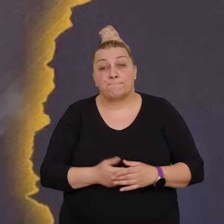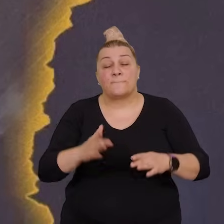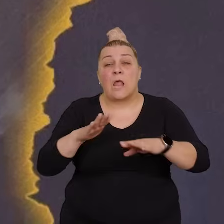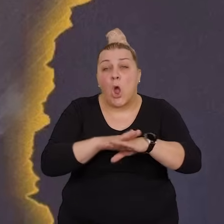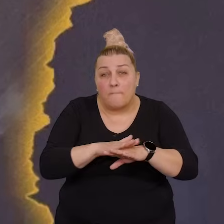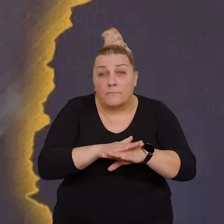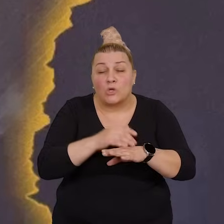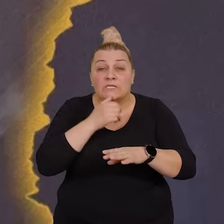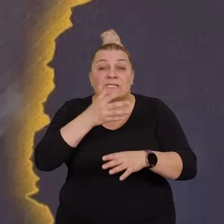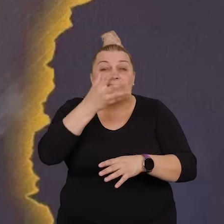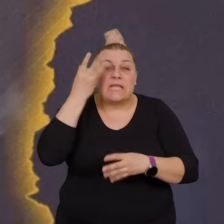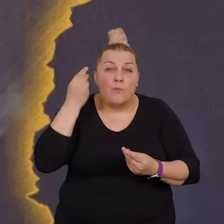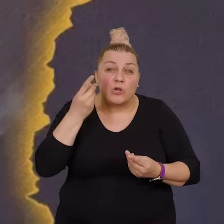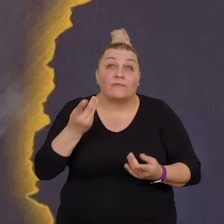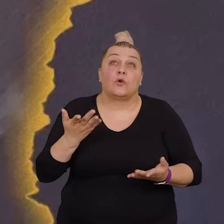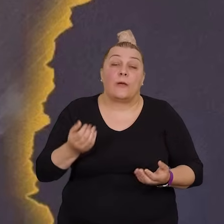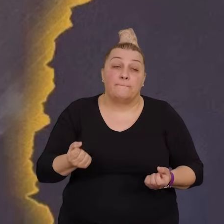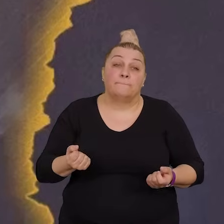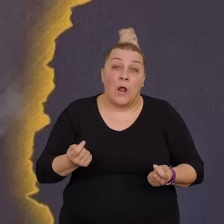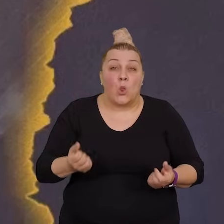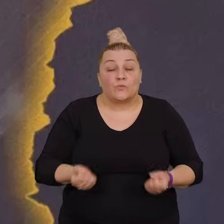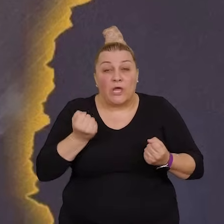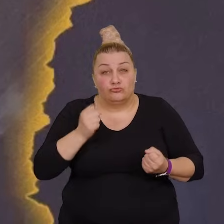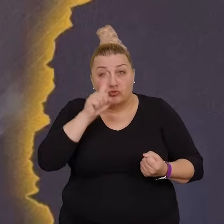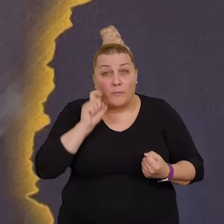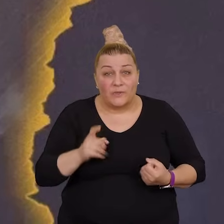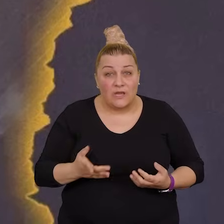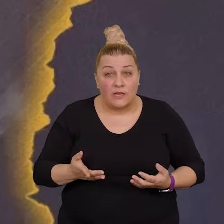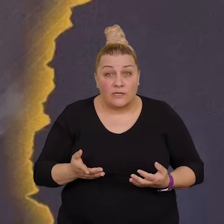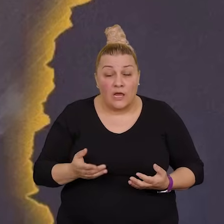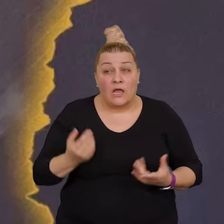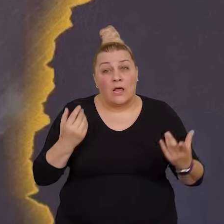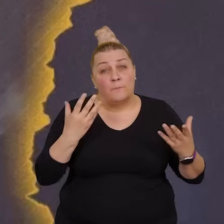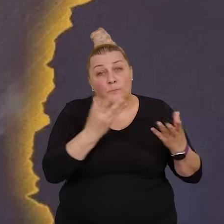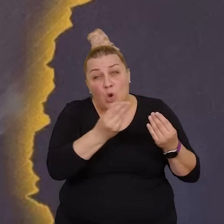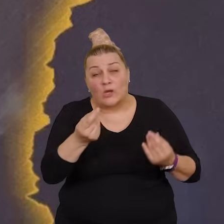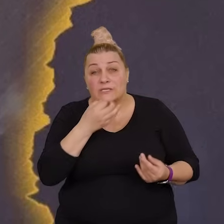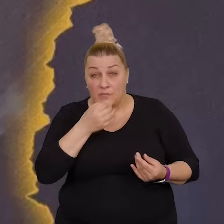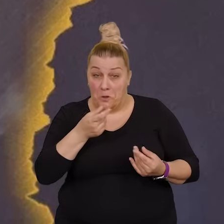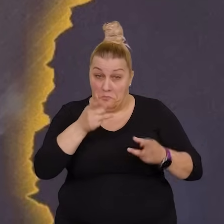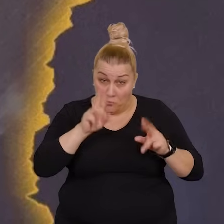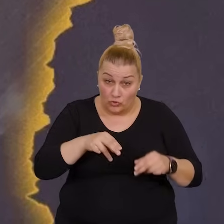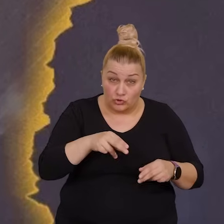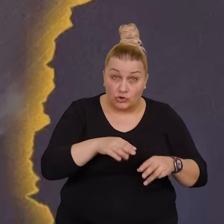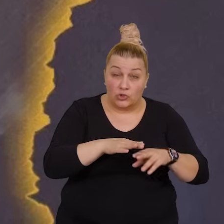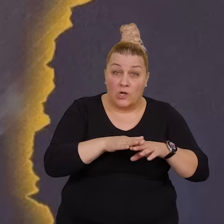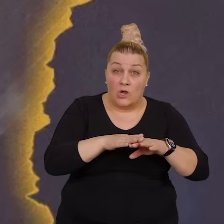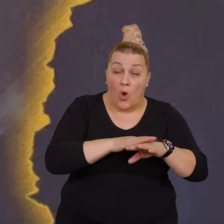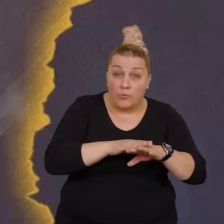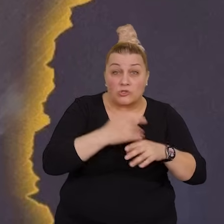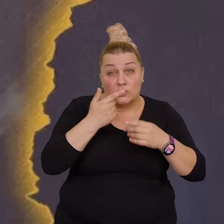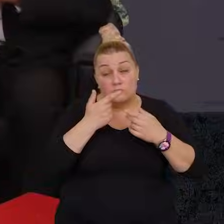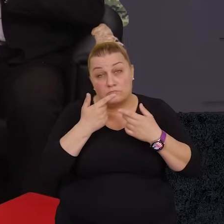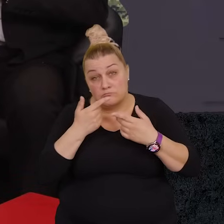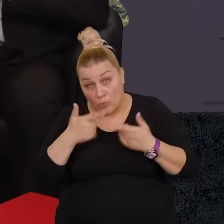zaborava individualno pitanje. Ja sam sve njih pitao zaista da li mogu oprostiti i zaboraviti i ja sam taj naslov izvukao iz njihovih odgovora. Znači, da. Nisam